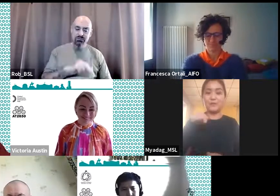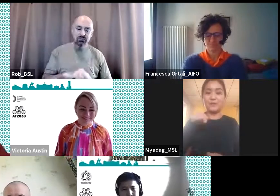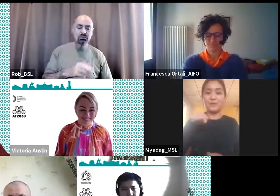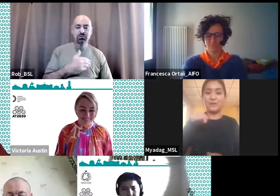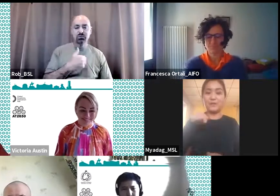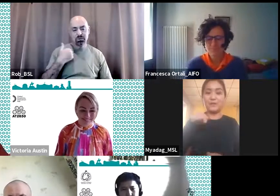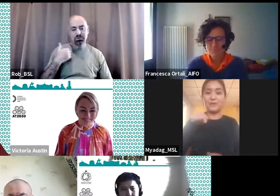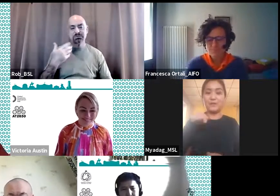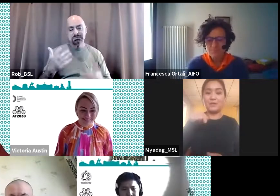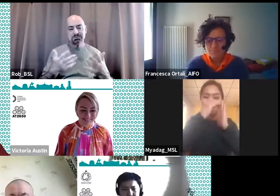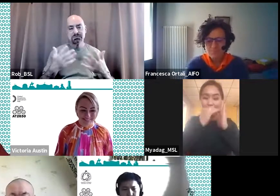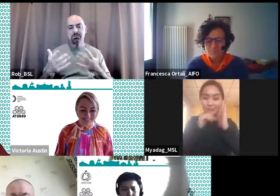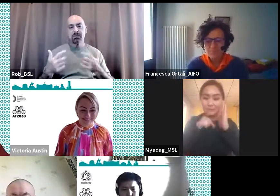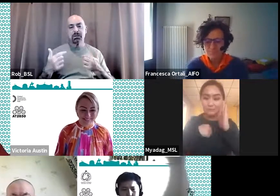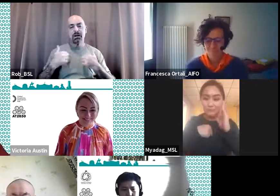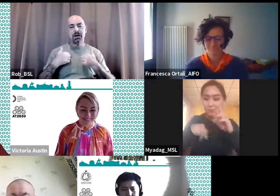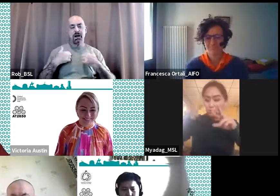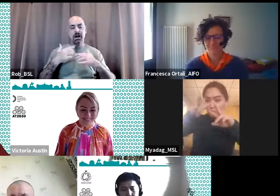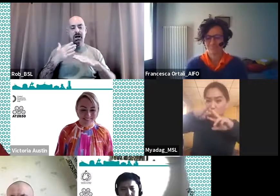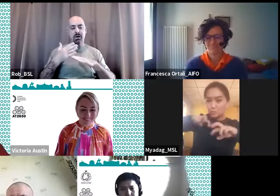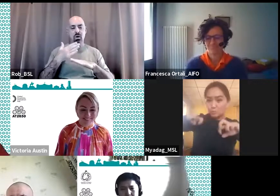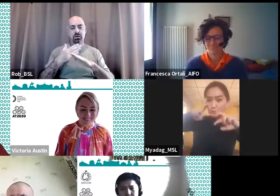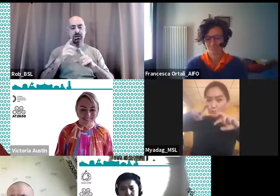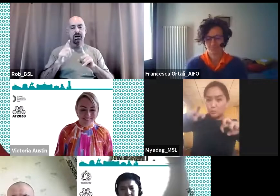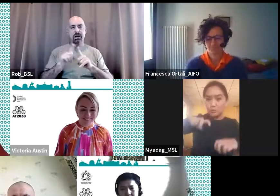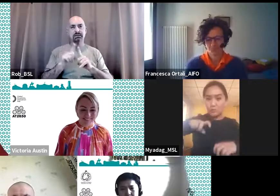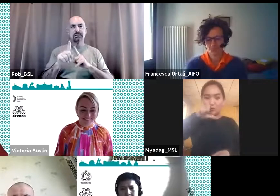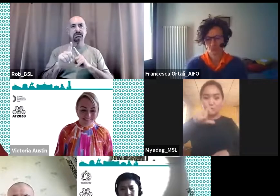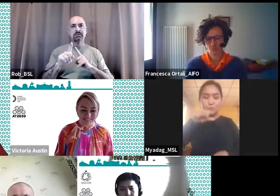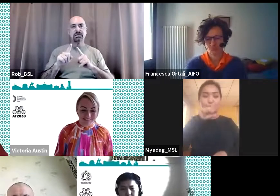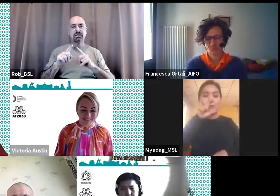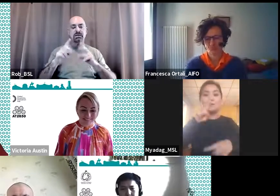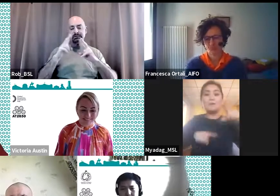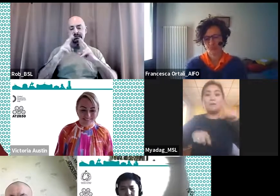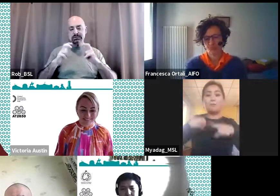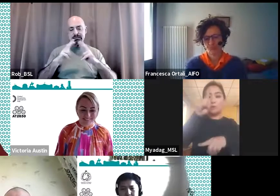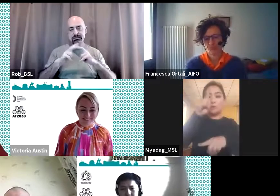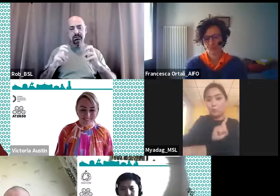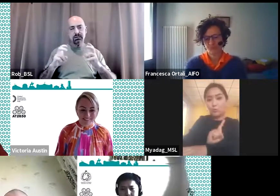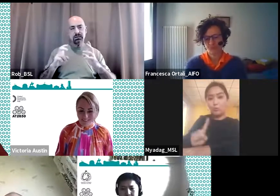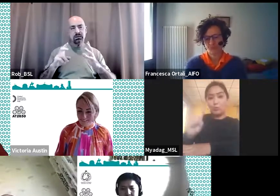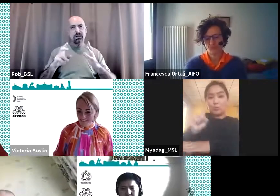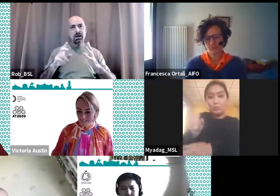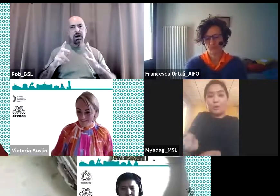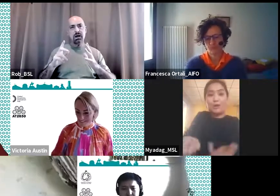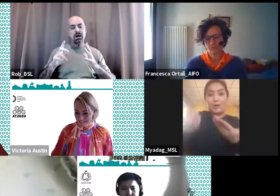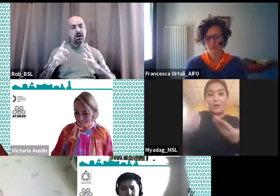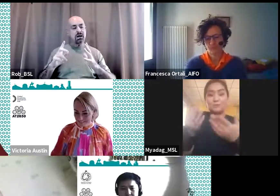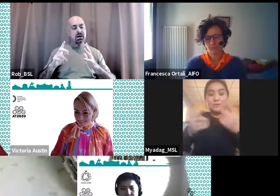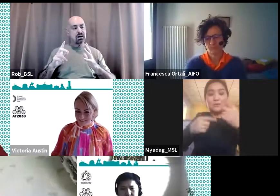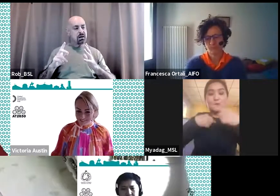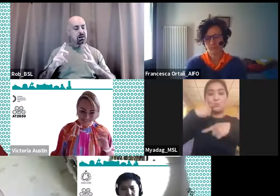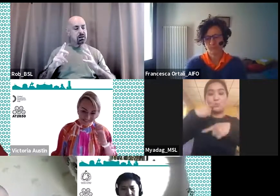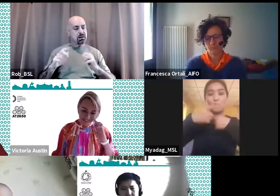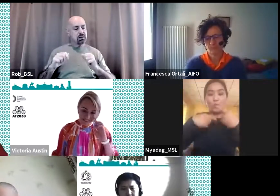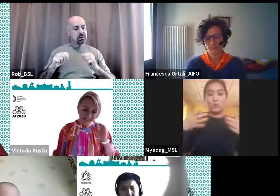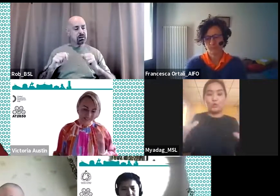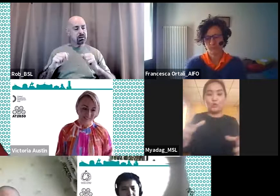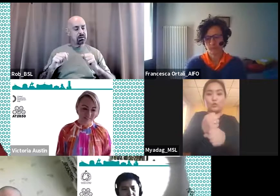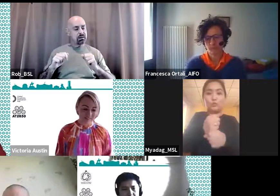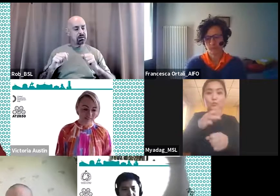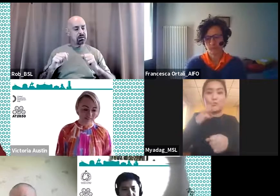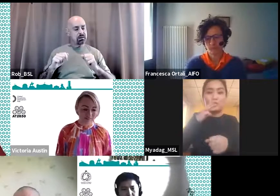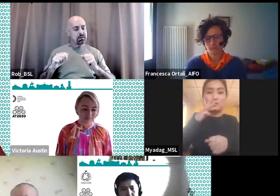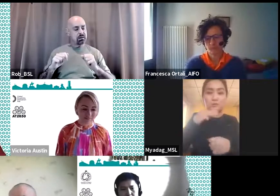хуваар судалгаанаас ямар үр дүн гарсан тухай товч мэдээлье гэж бодсон юм аа.